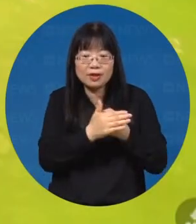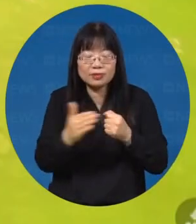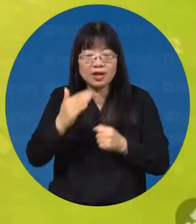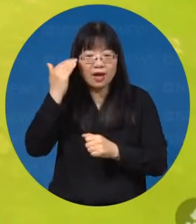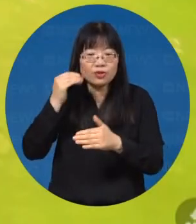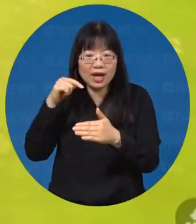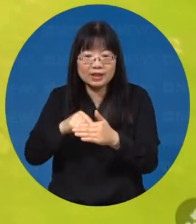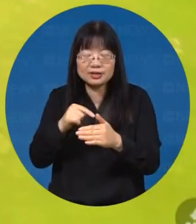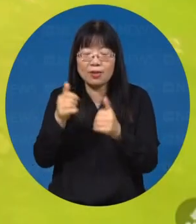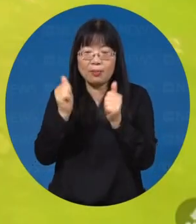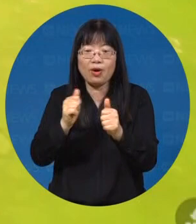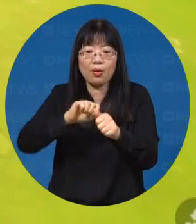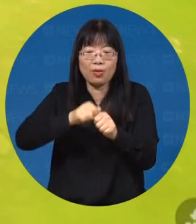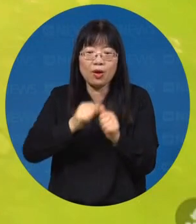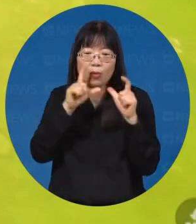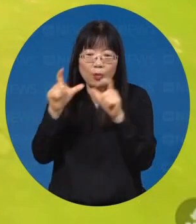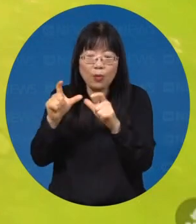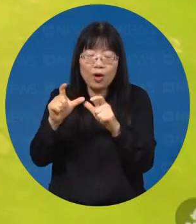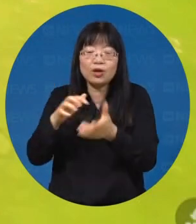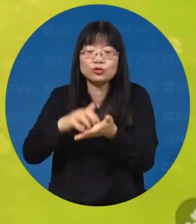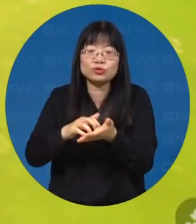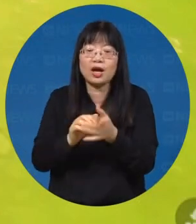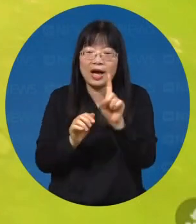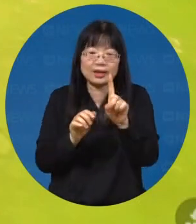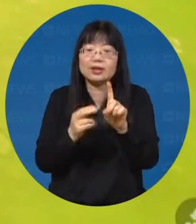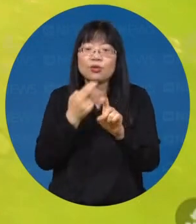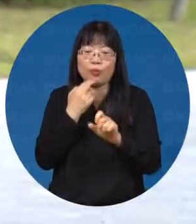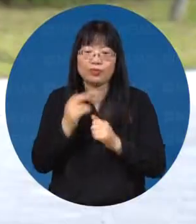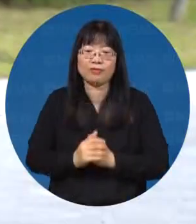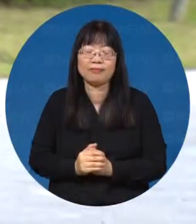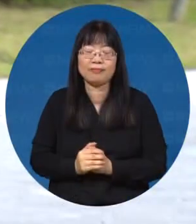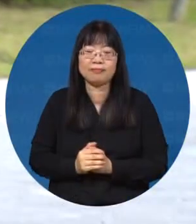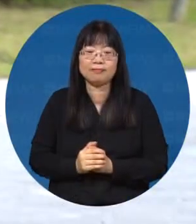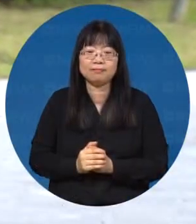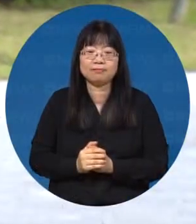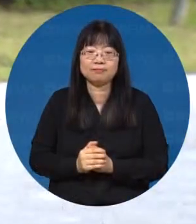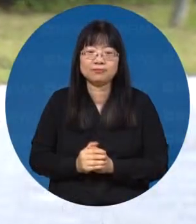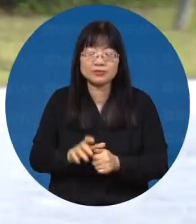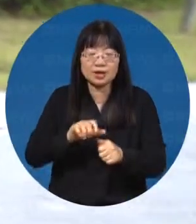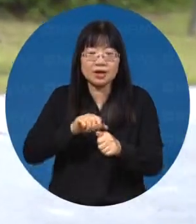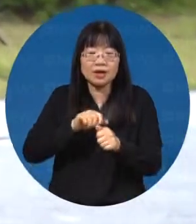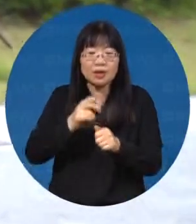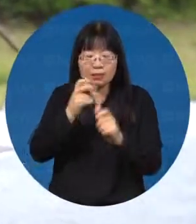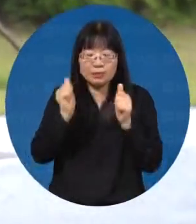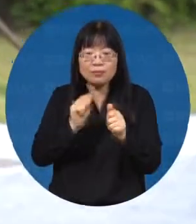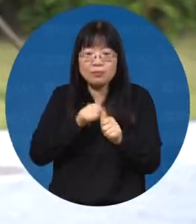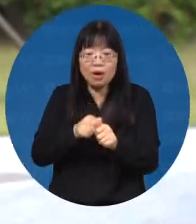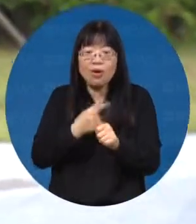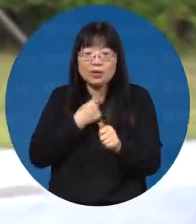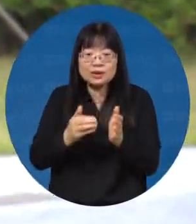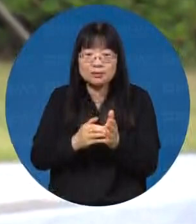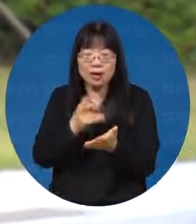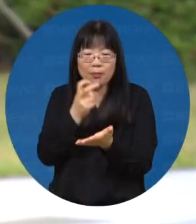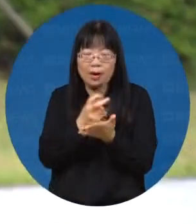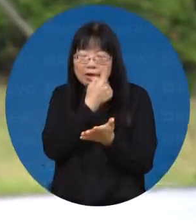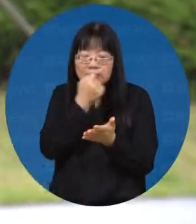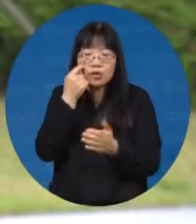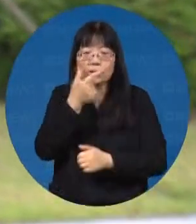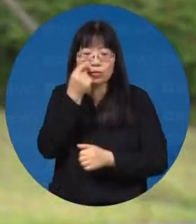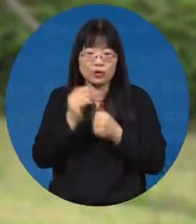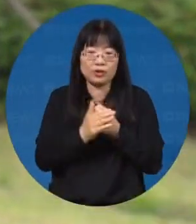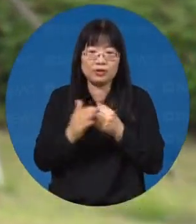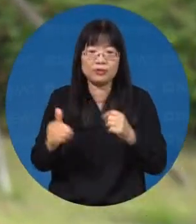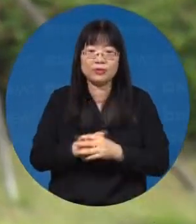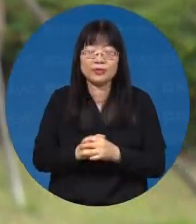국내에서 형사처벌을 받은 사례는 단 한 건도 없습니다 처벌을 하고 싶어도 법적 근거가 부족하기